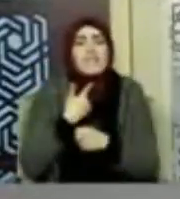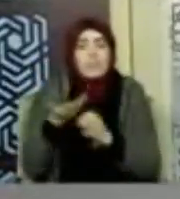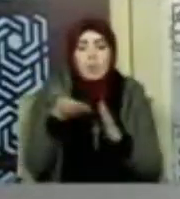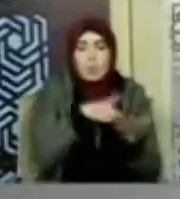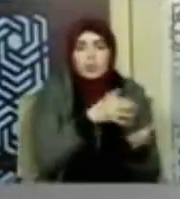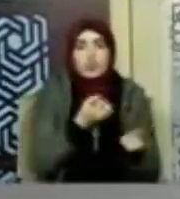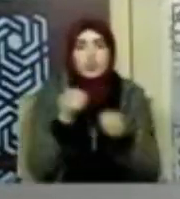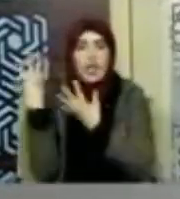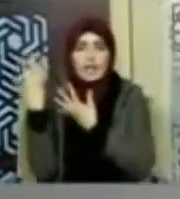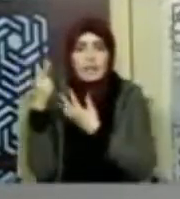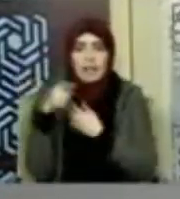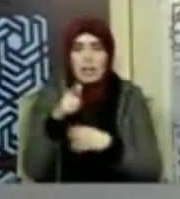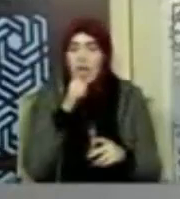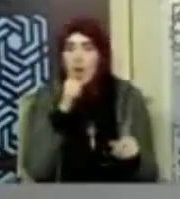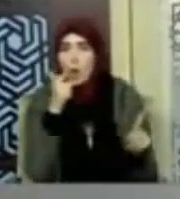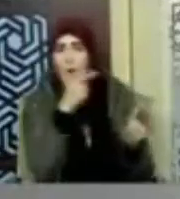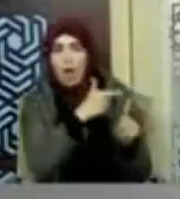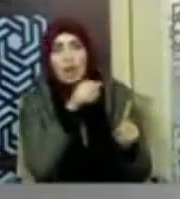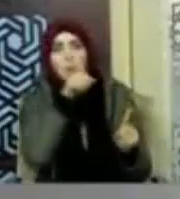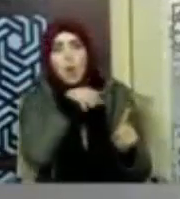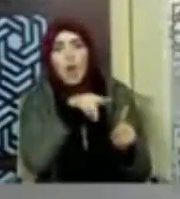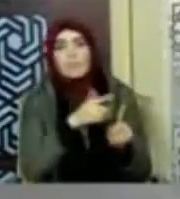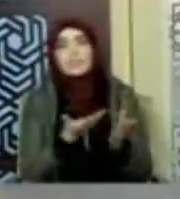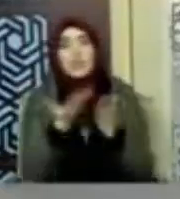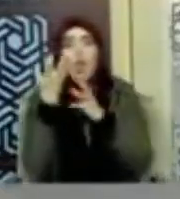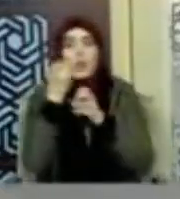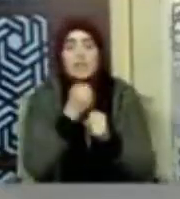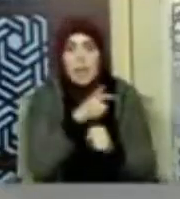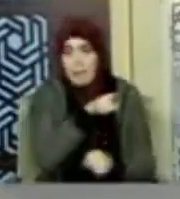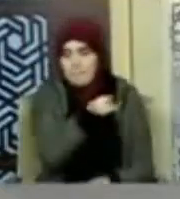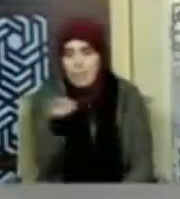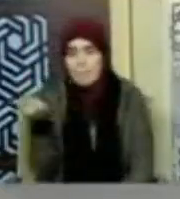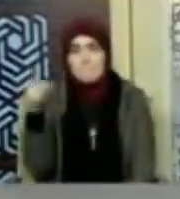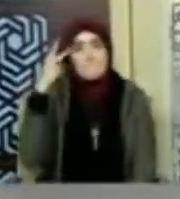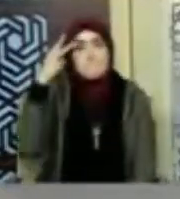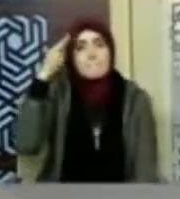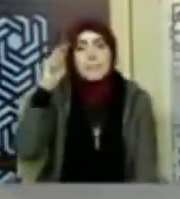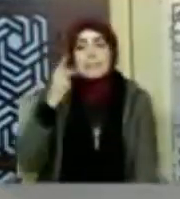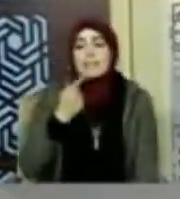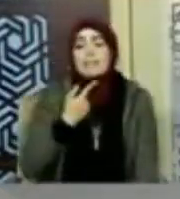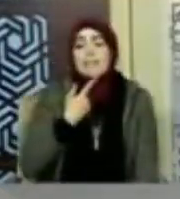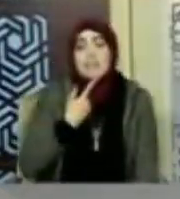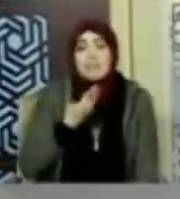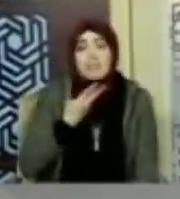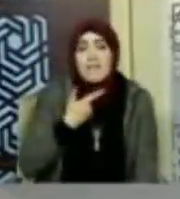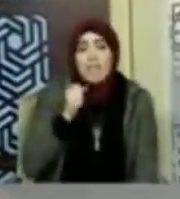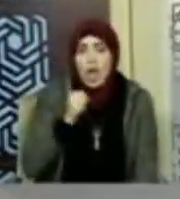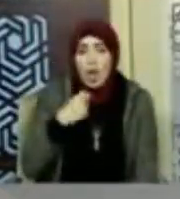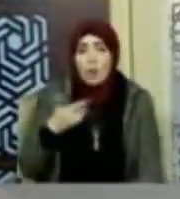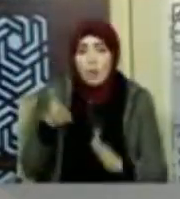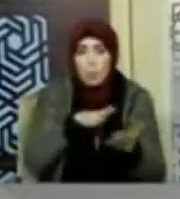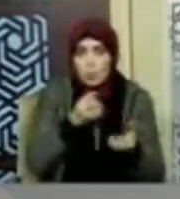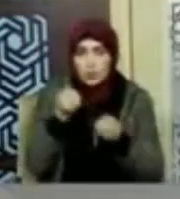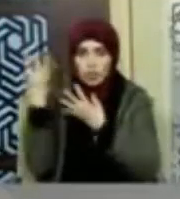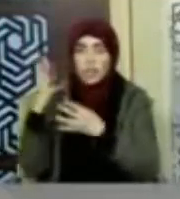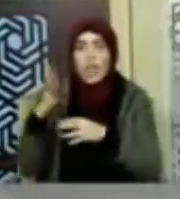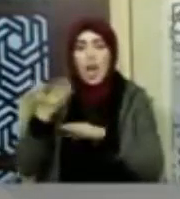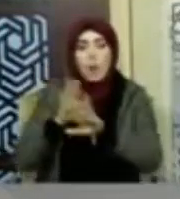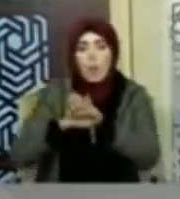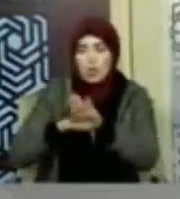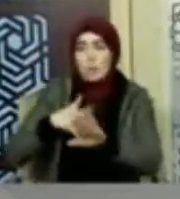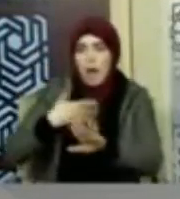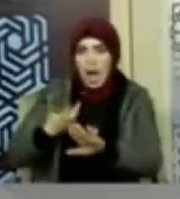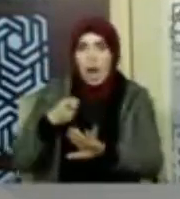لهم النبي صلى الله عليه وسلم: من تمنى الشهادة أو من طلب